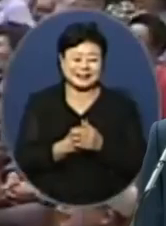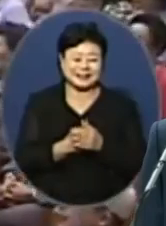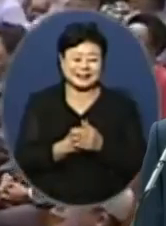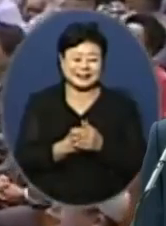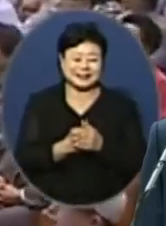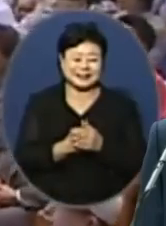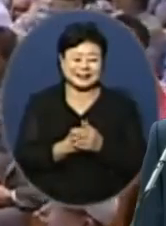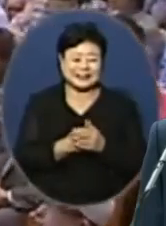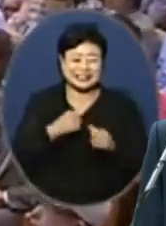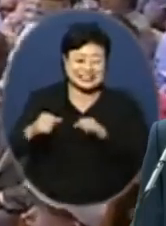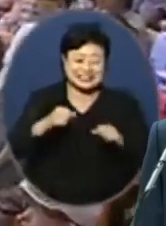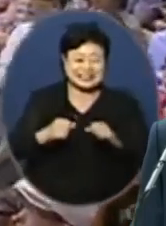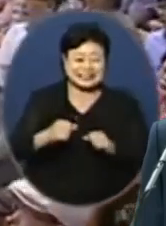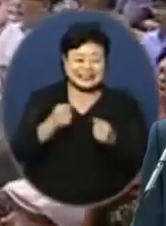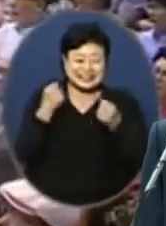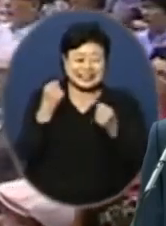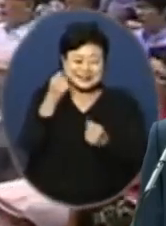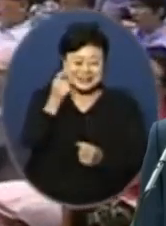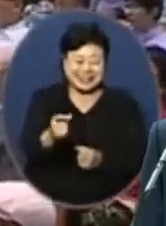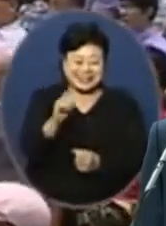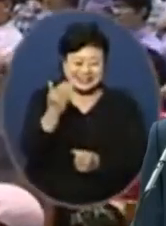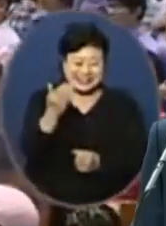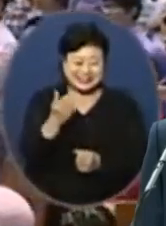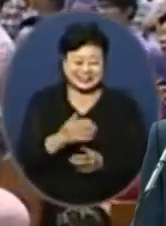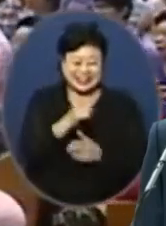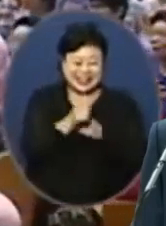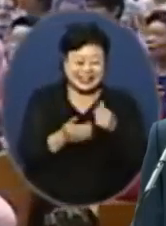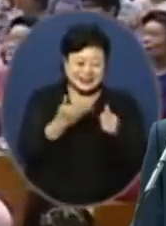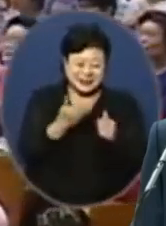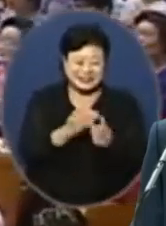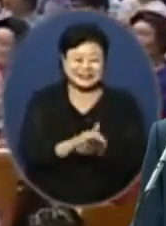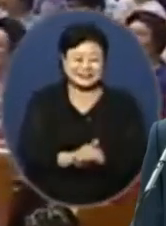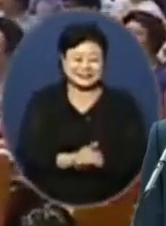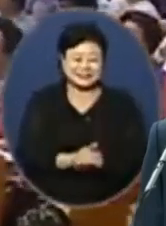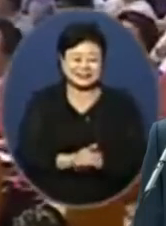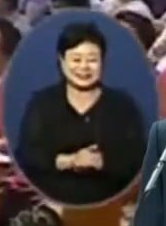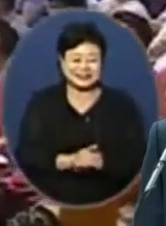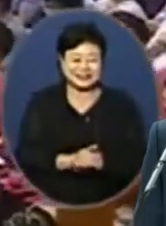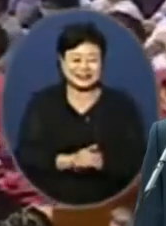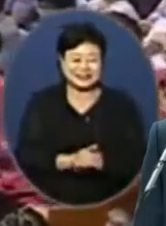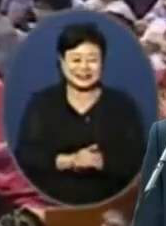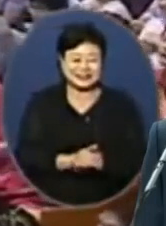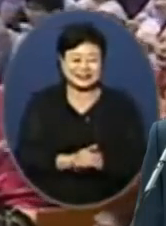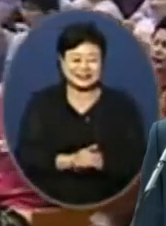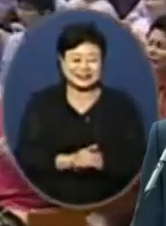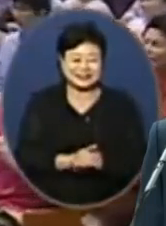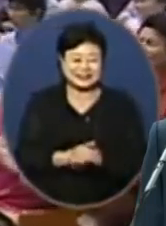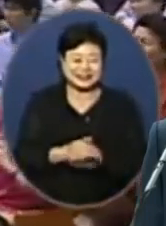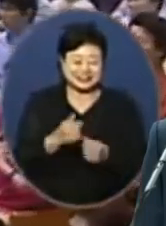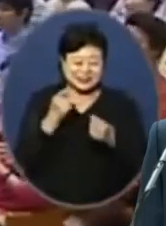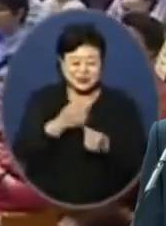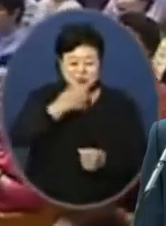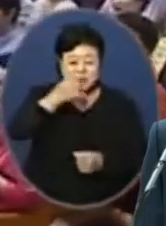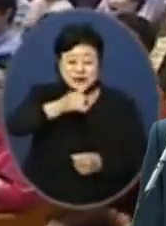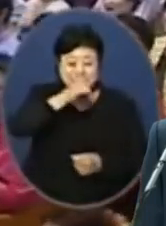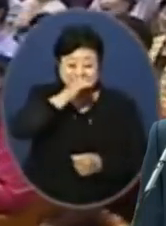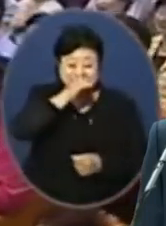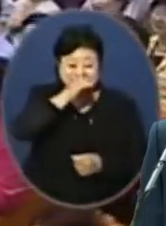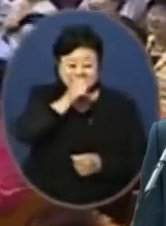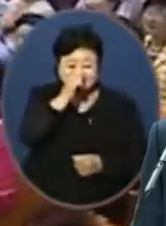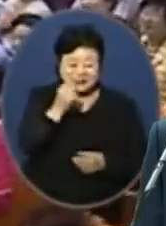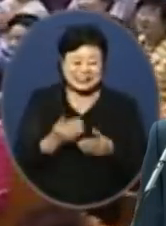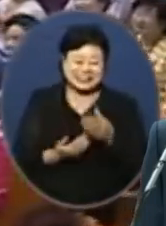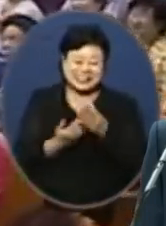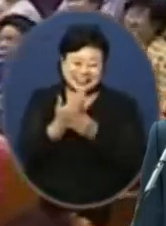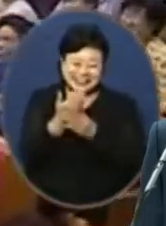생기 발랄합니다. 희망이 있습니다. 꿈이 있습니다. 좋은